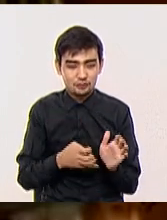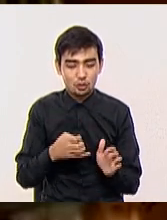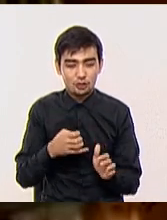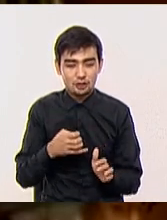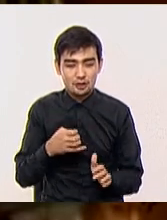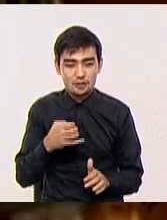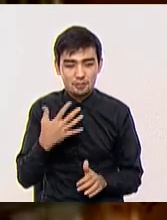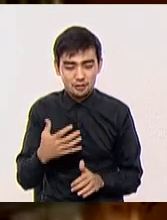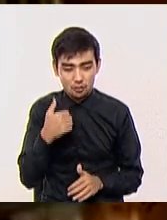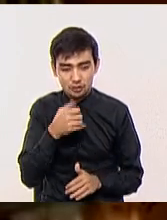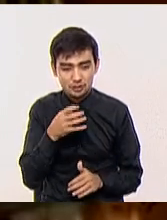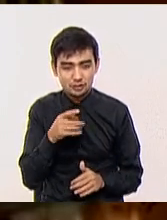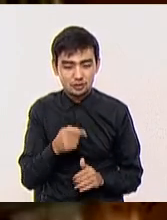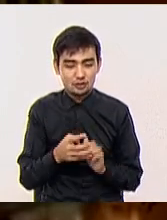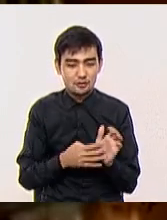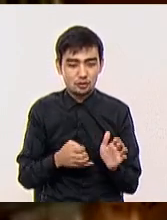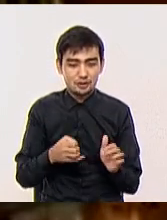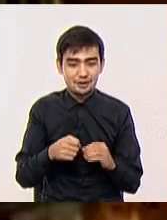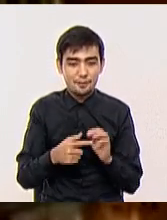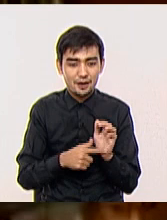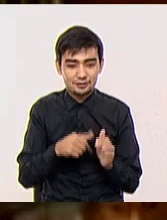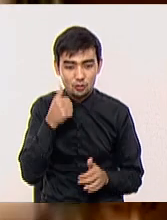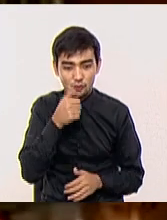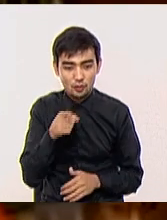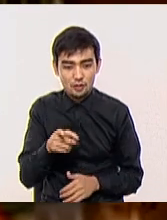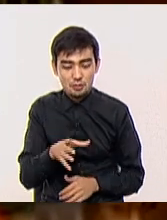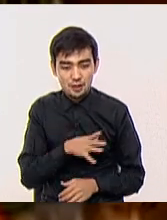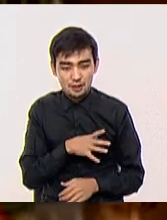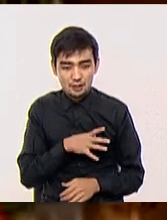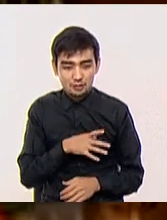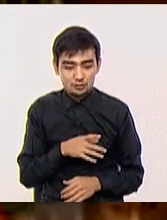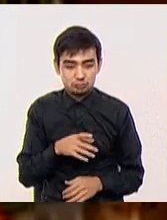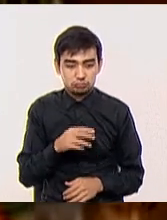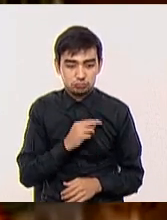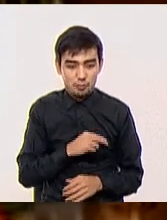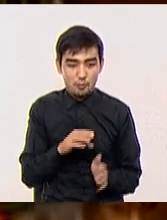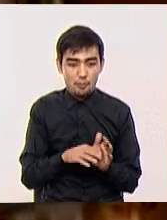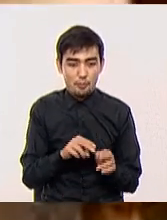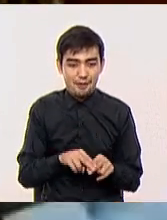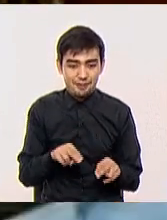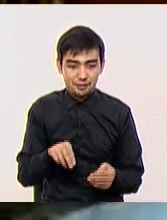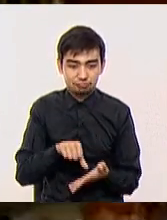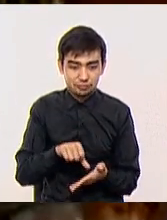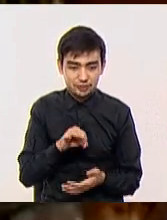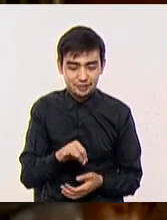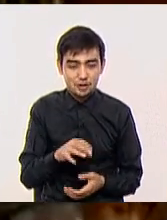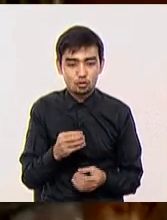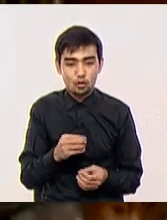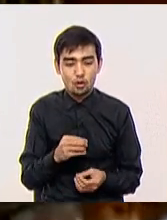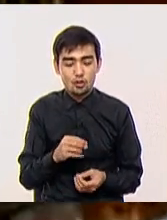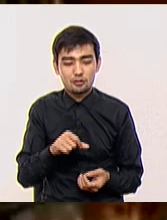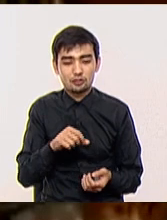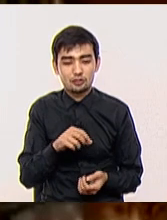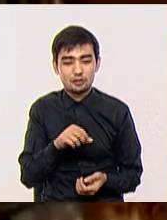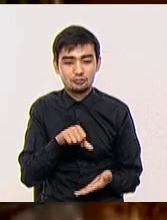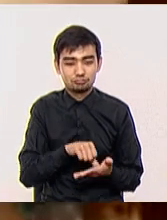с 1905 года по 1917 год он был, с одной стороны, членом партии, а с другой стороны еще и член Центрального